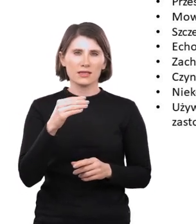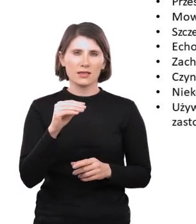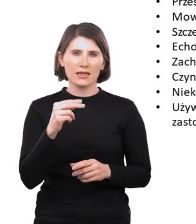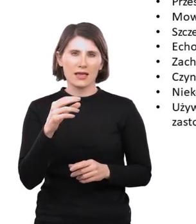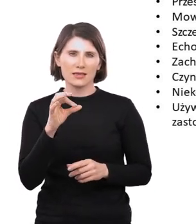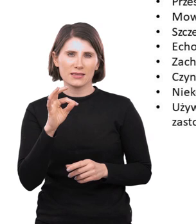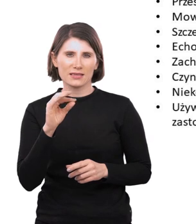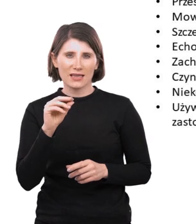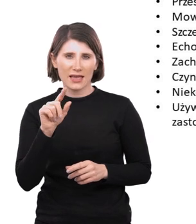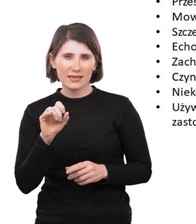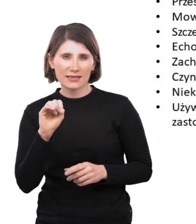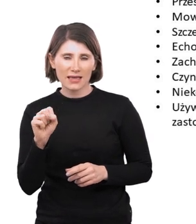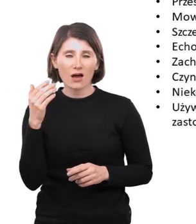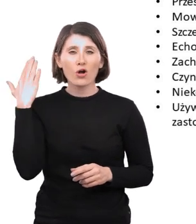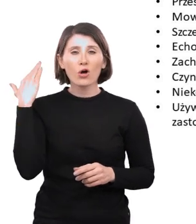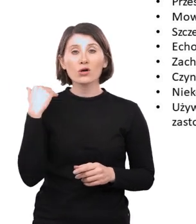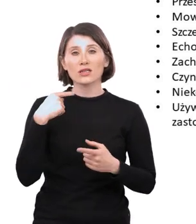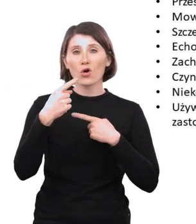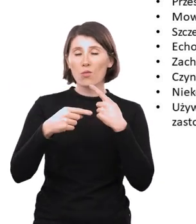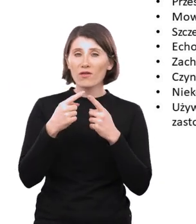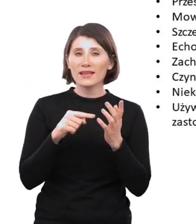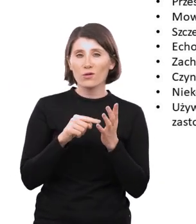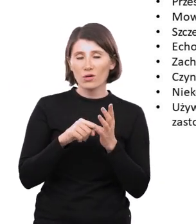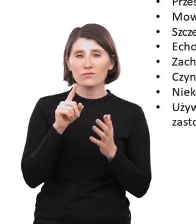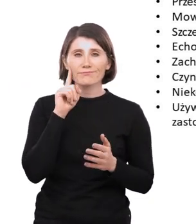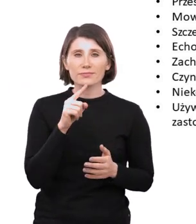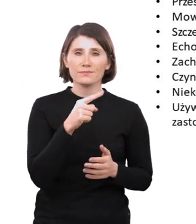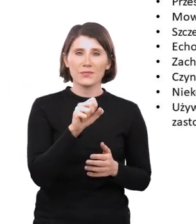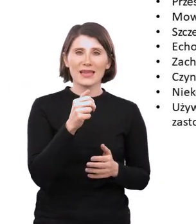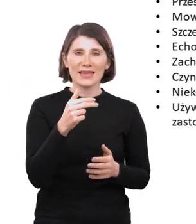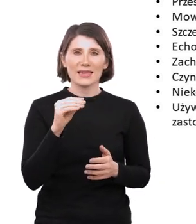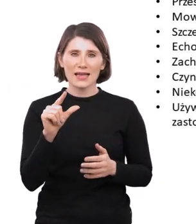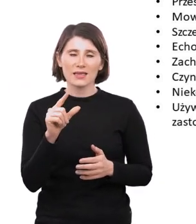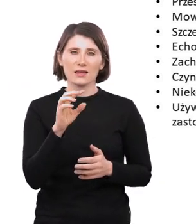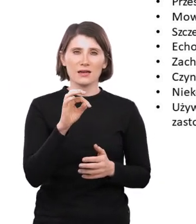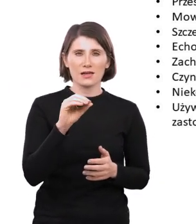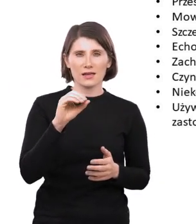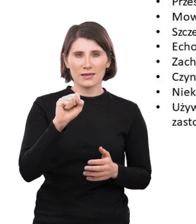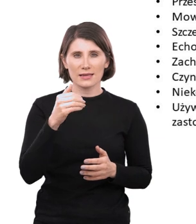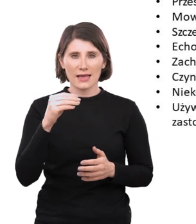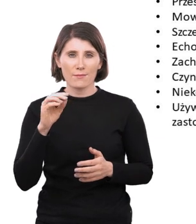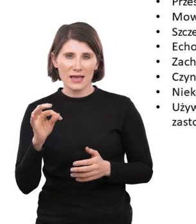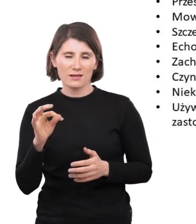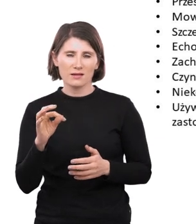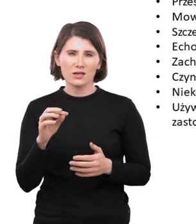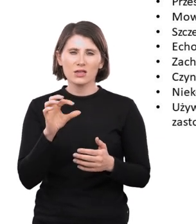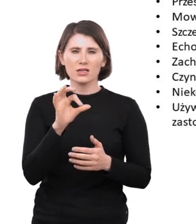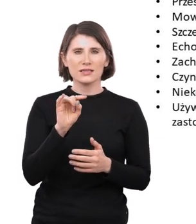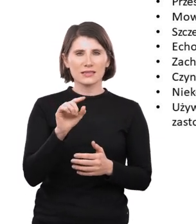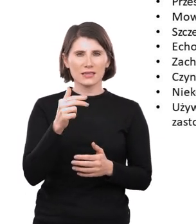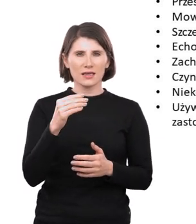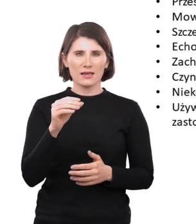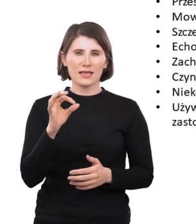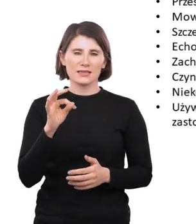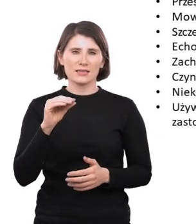której mówił też w poprzednich webinarach Daniel Tament. Synestezja to nie tylko